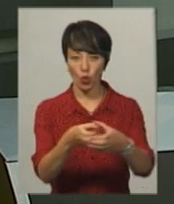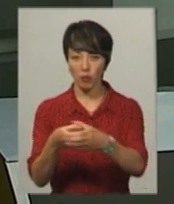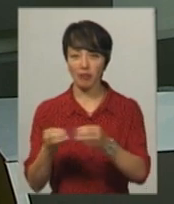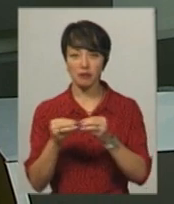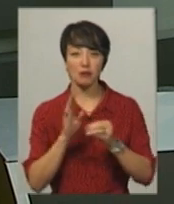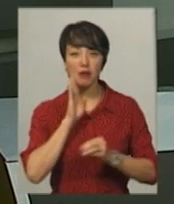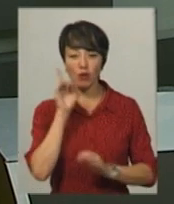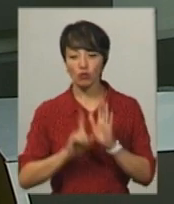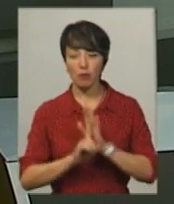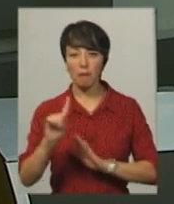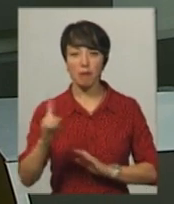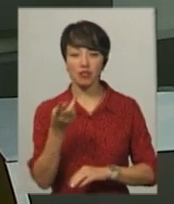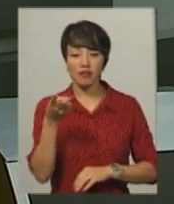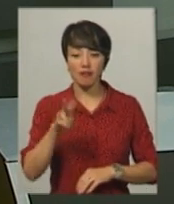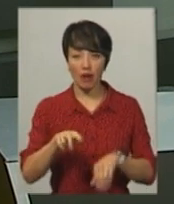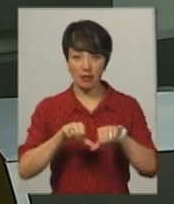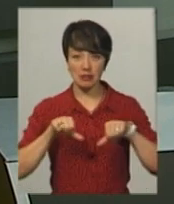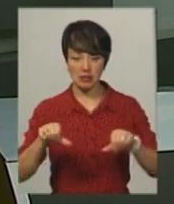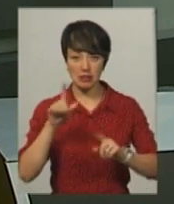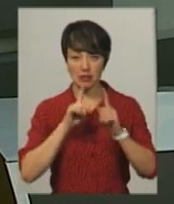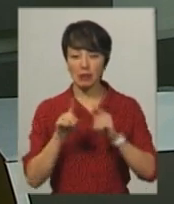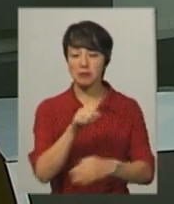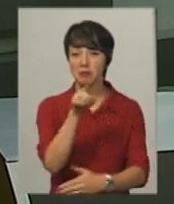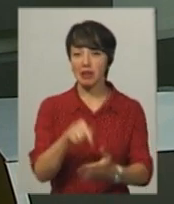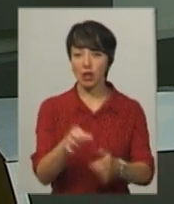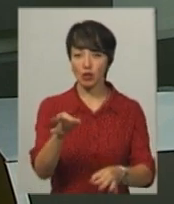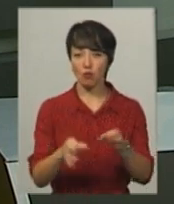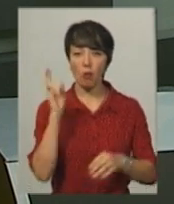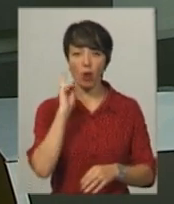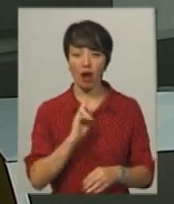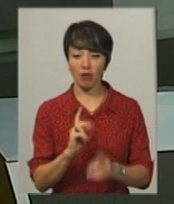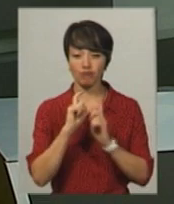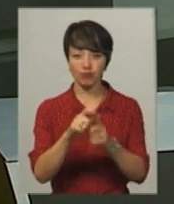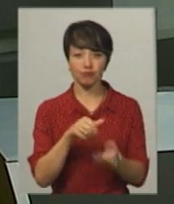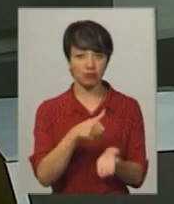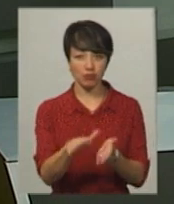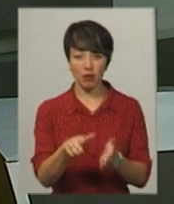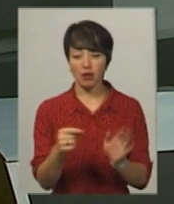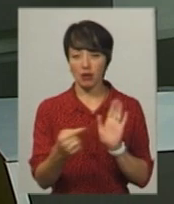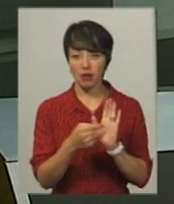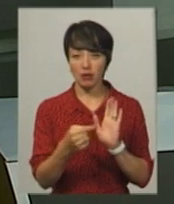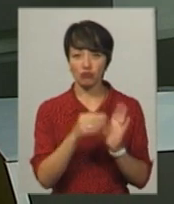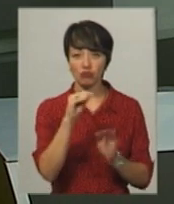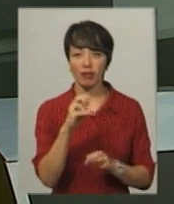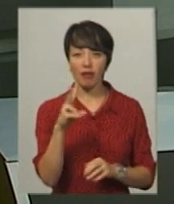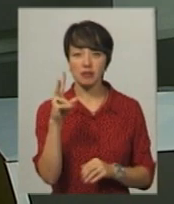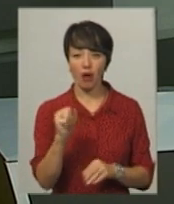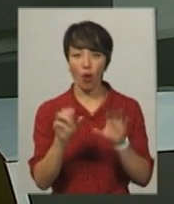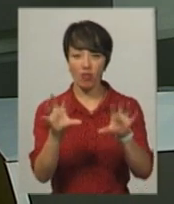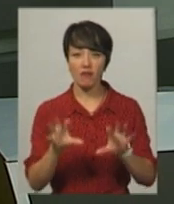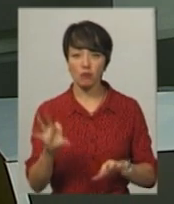ранку розпочалися перші два засідання. На запитання суддів моряки відповідати відмовились, посилаючись на Женевську конвенцію про